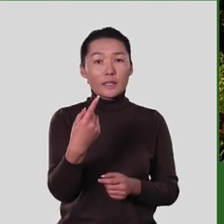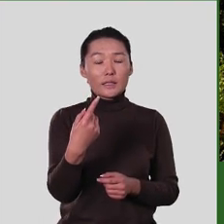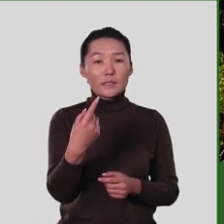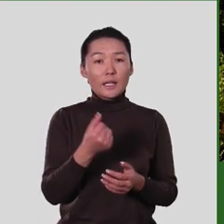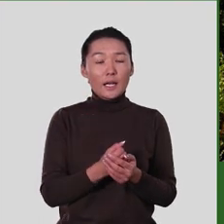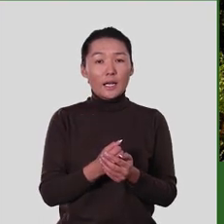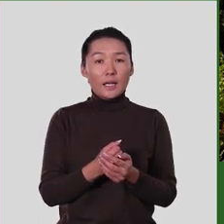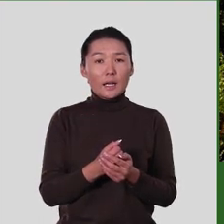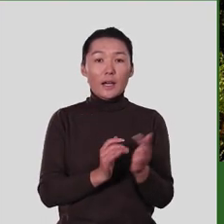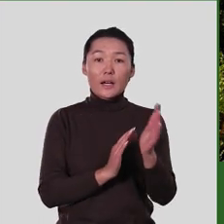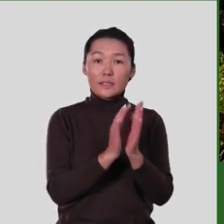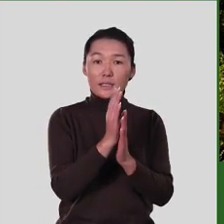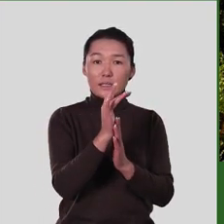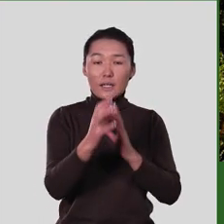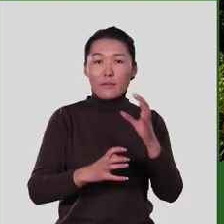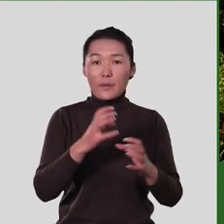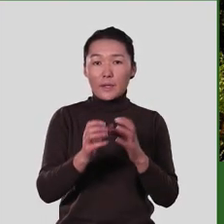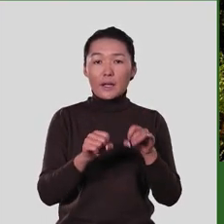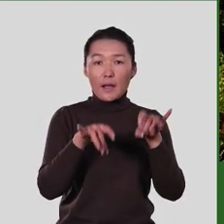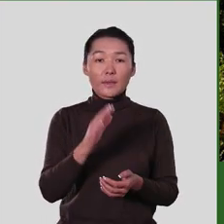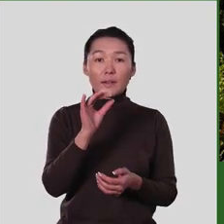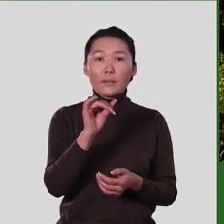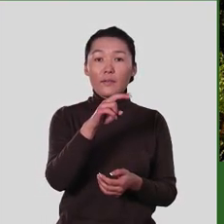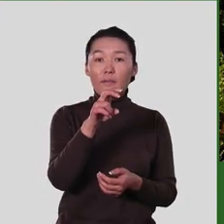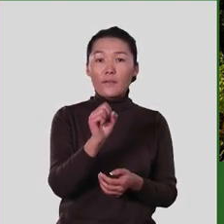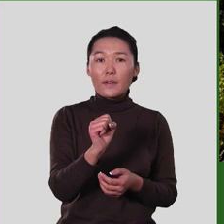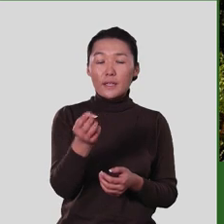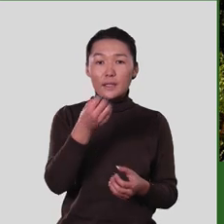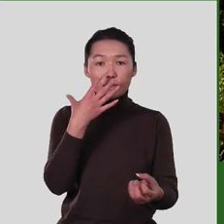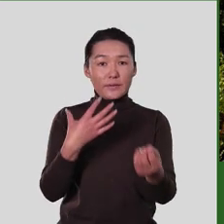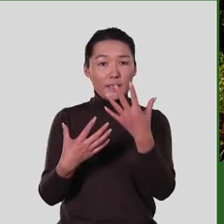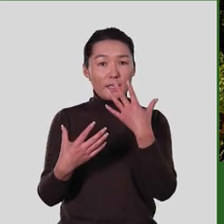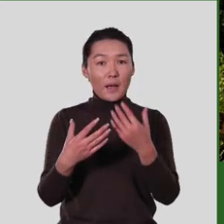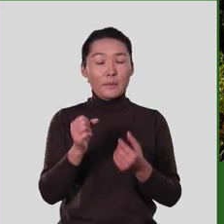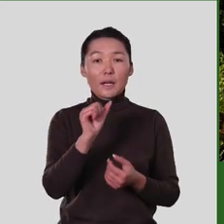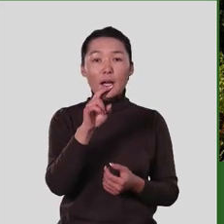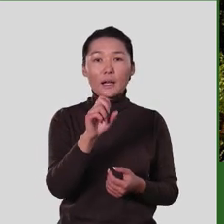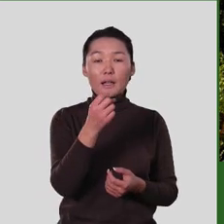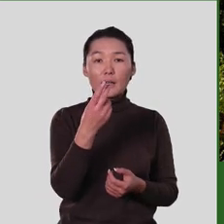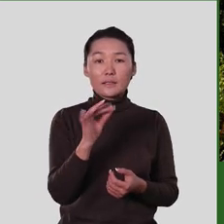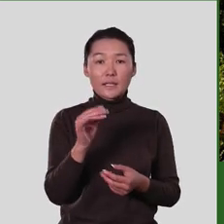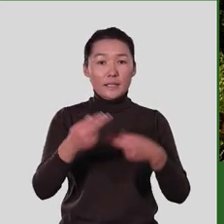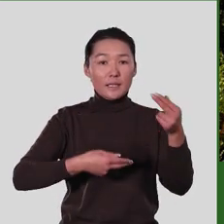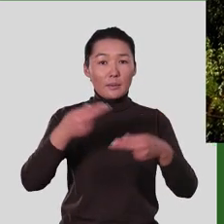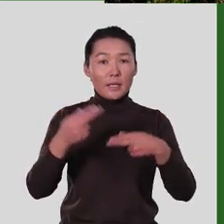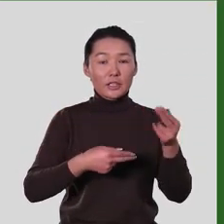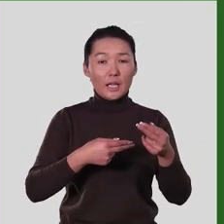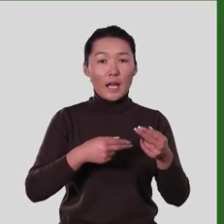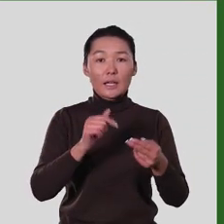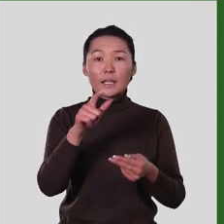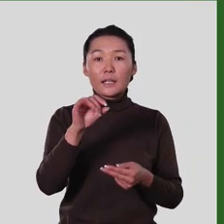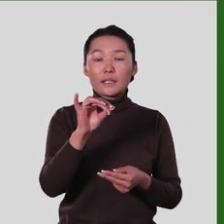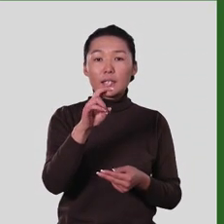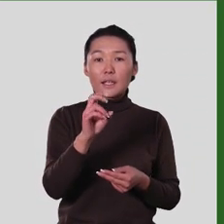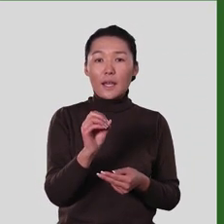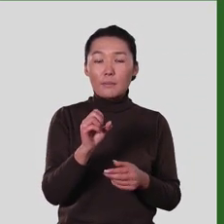представитель растительного мира Австралии. Ветка с цветами серебряной акации изображена на гербе Австралии